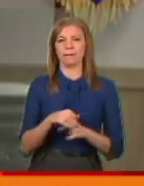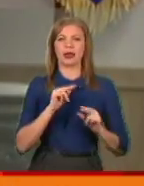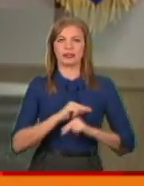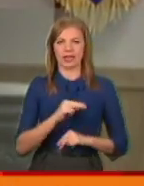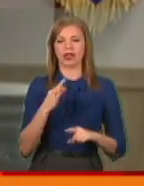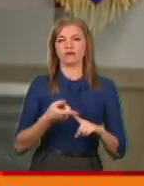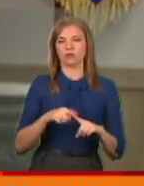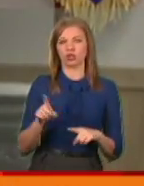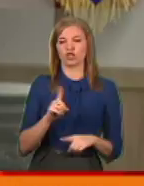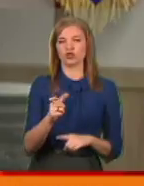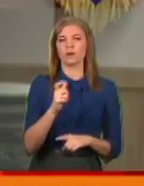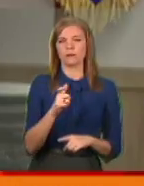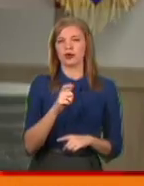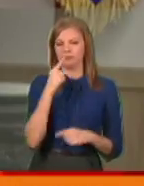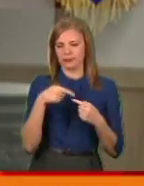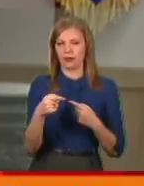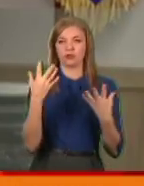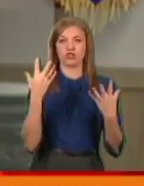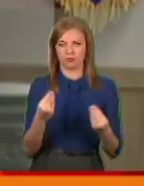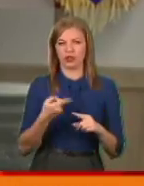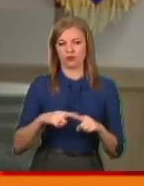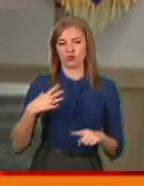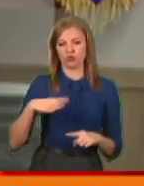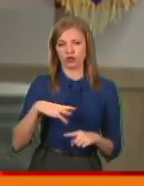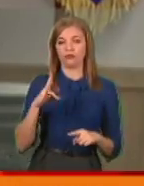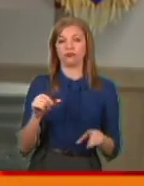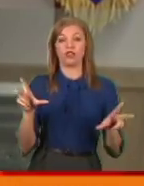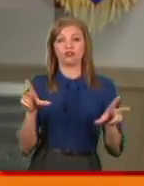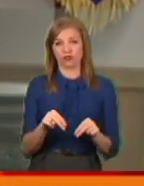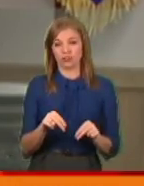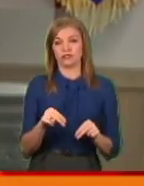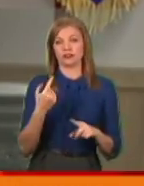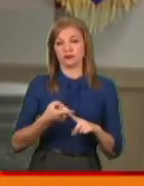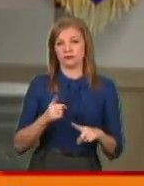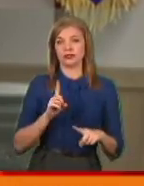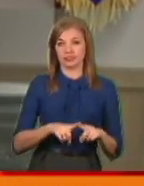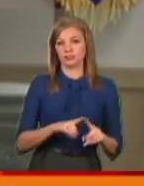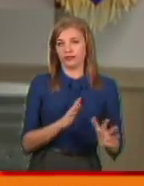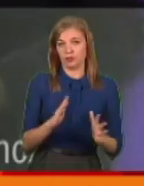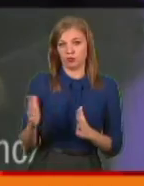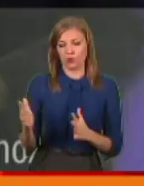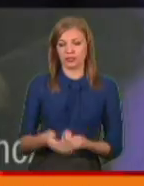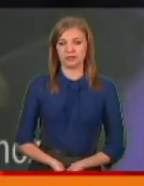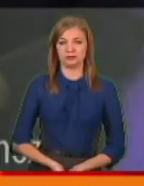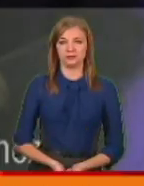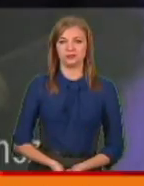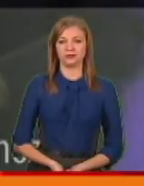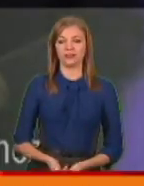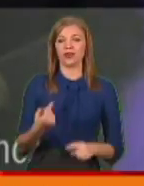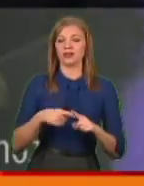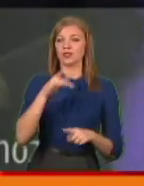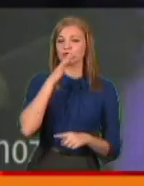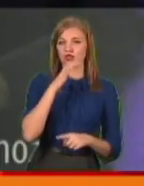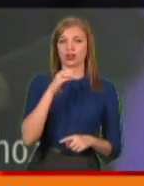про те, що ми найближчими днями цього чекаємо. І, на щастя, це відбулося. Тим